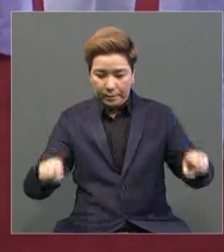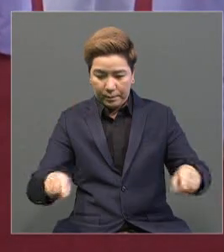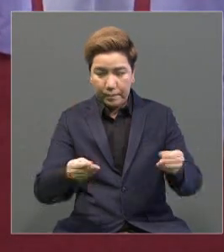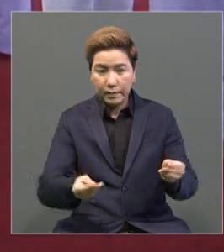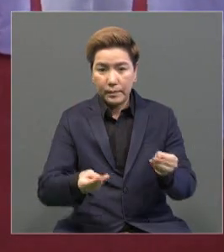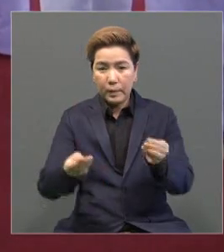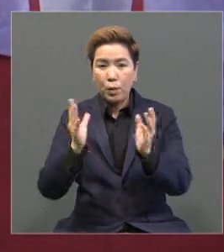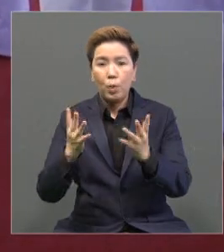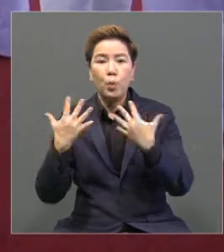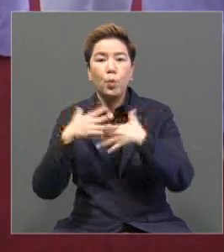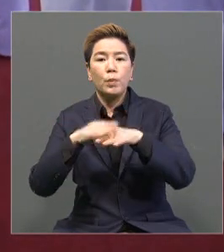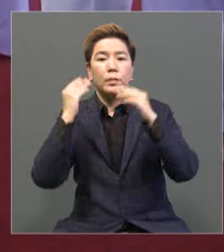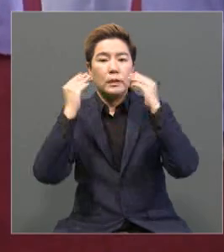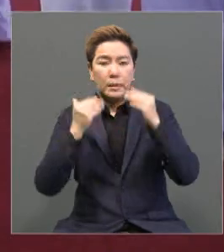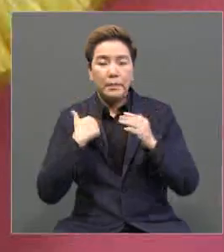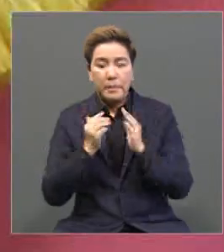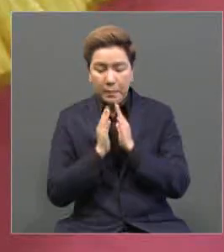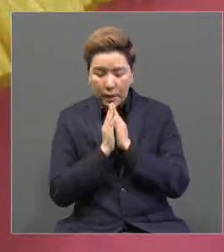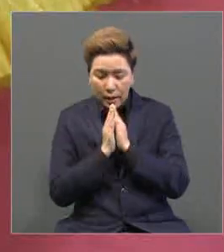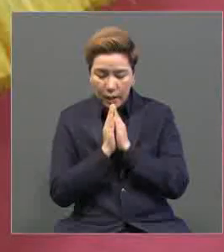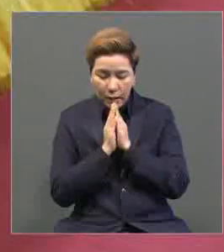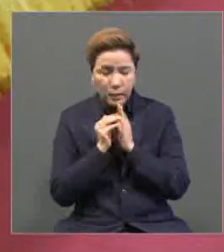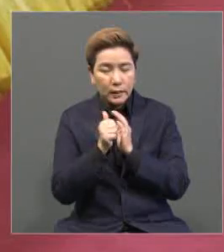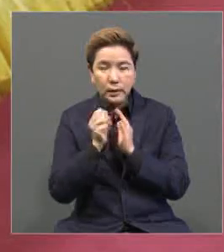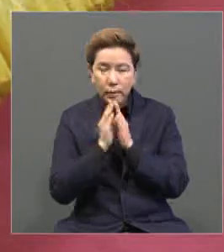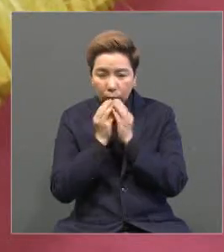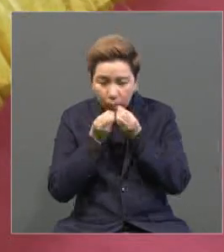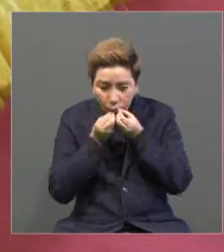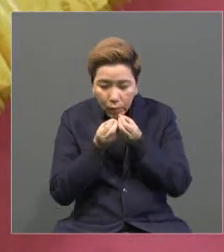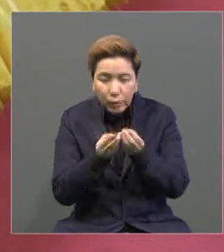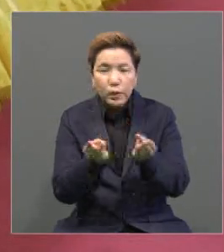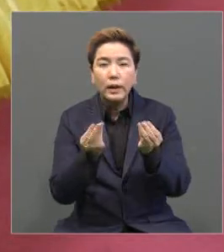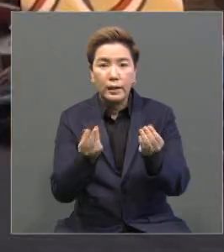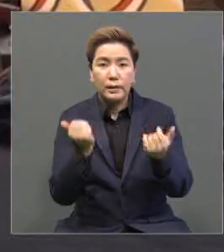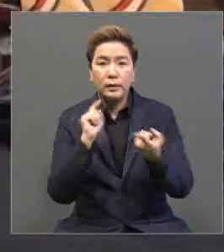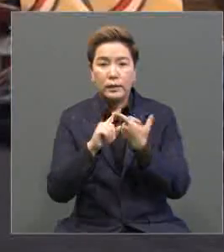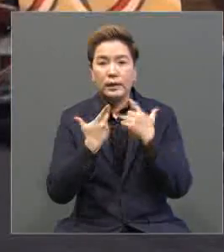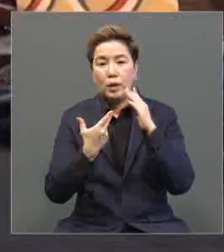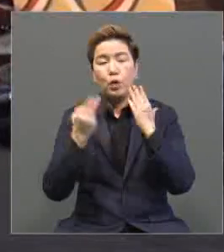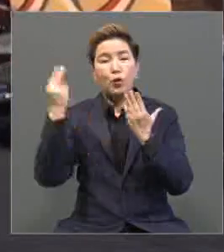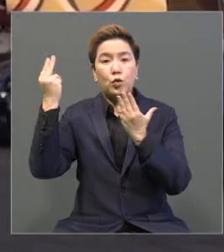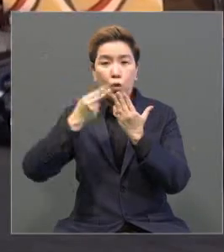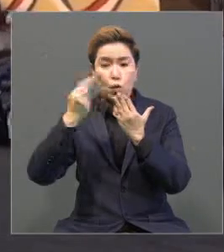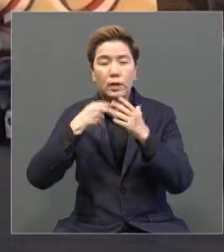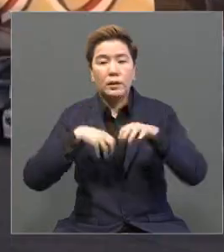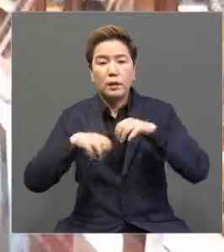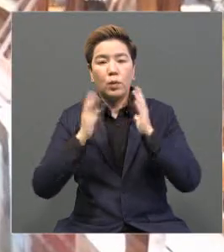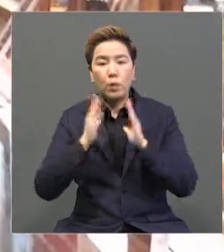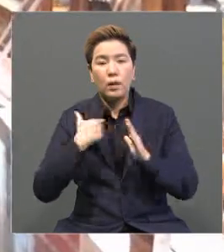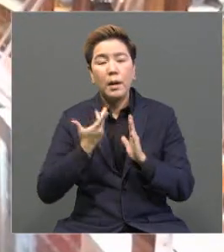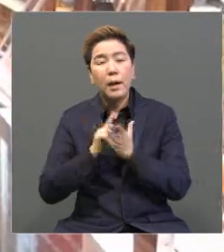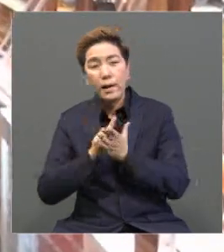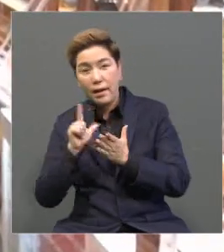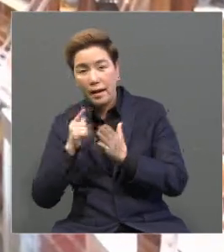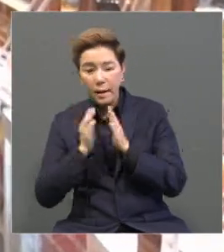ผู้เข้าร่วมกิจกรรมพร้อมด้วยพระสงฆ์เจริญพระชัยมงคลครับส่วนที่จังหวัดหนองคายนะคะได้จัดพิธีลา